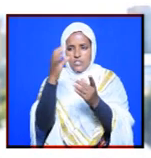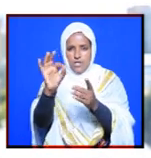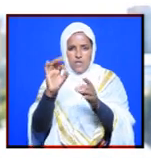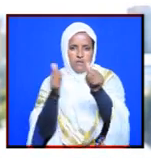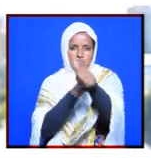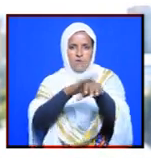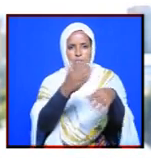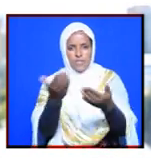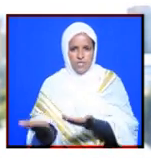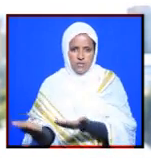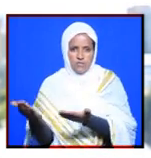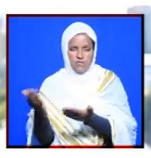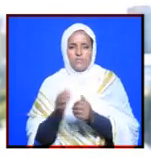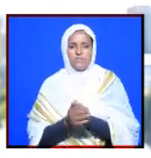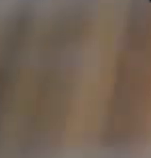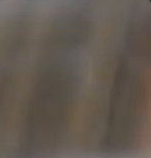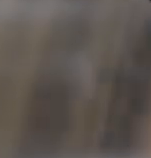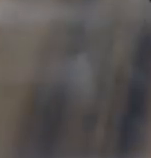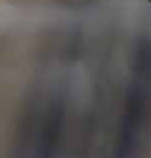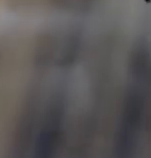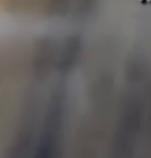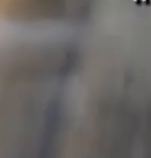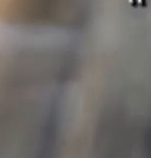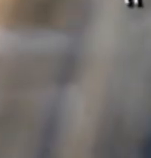9 እንድትከታተሉ እንጋብዛለን። አብረን እንከታተል።